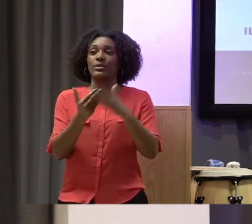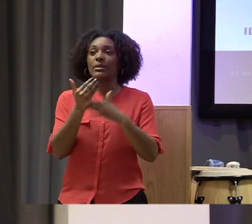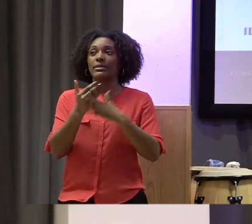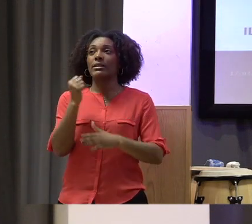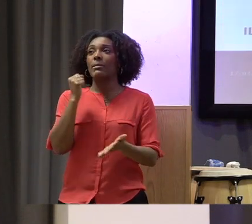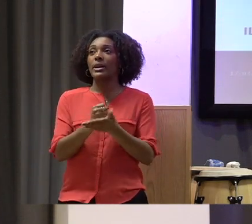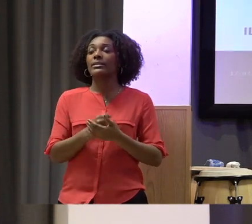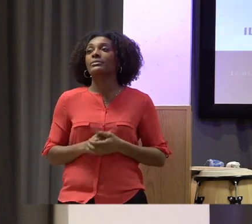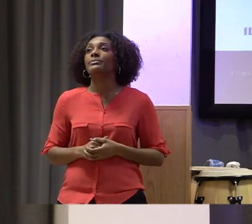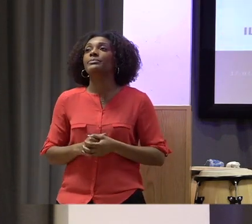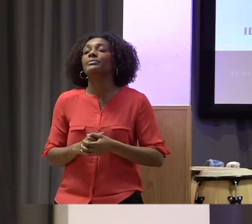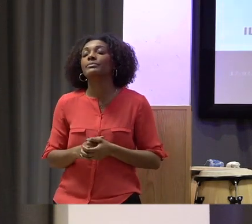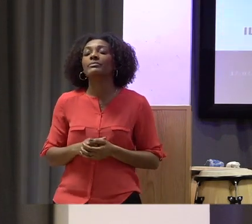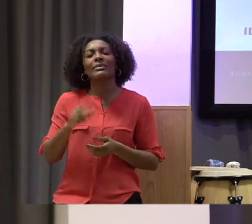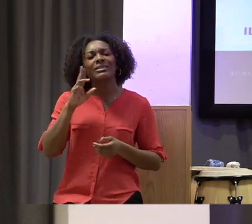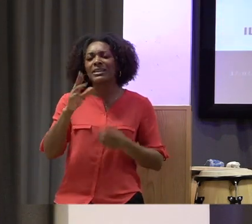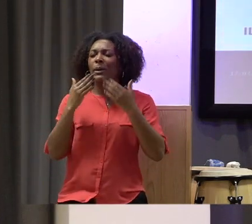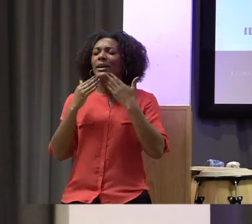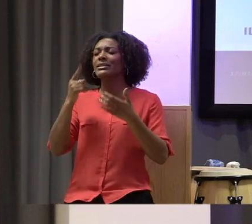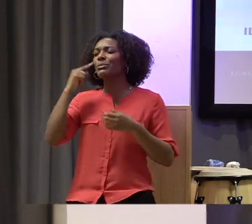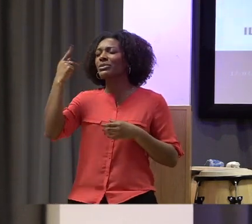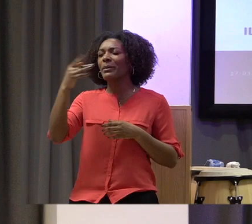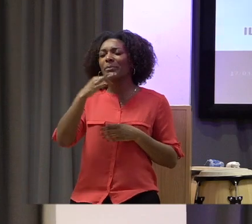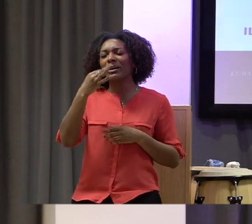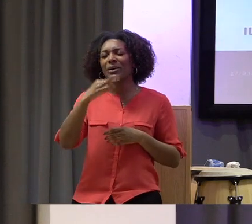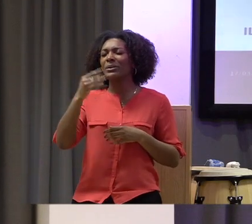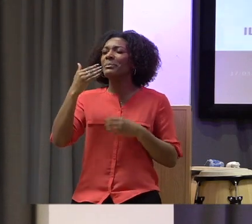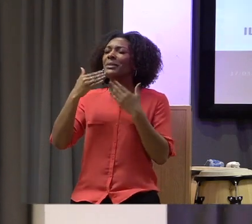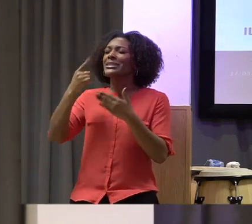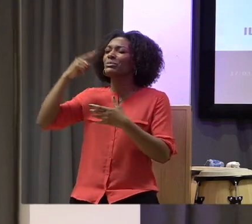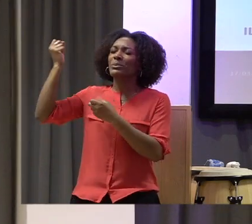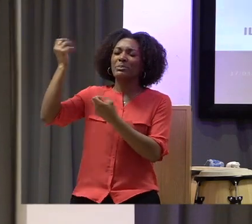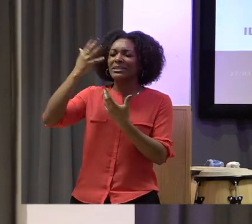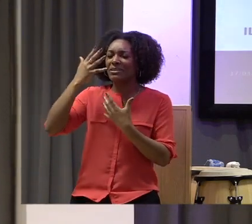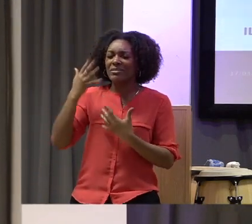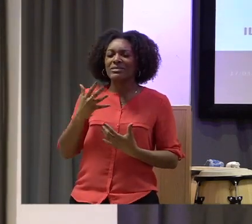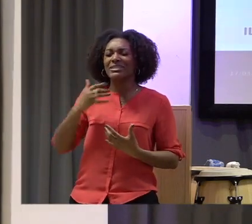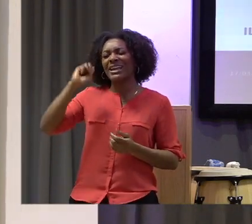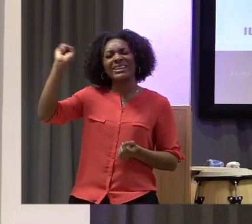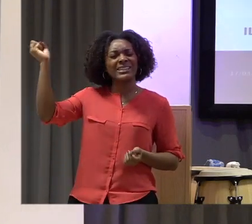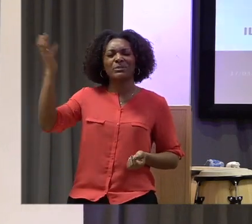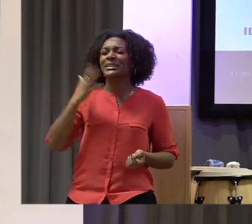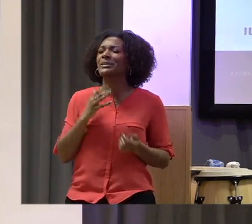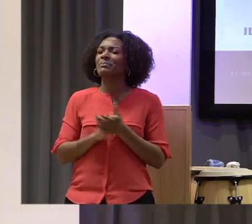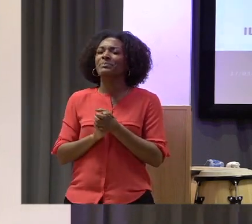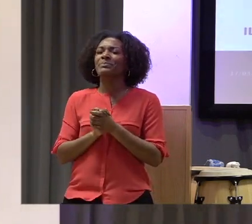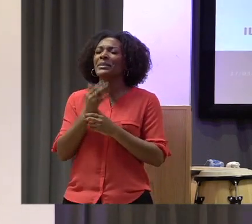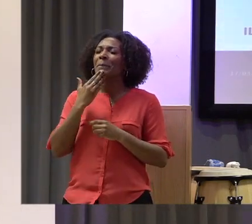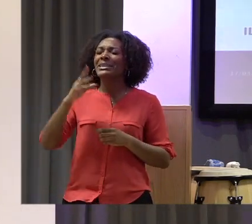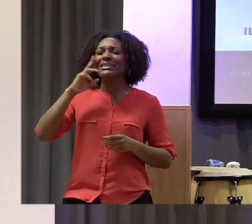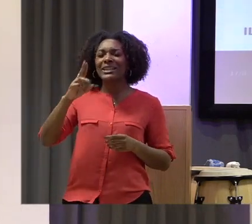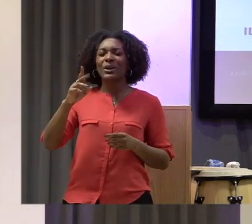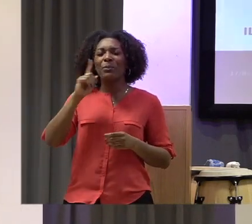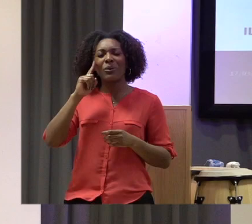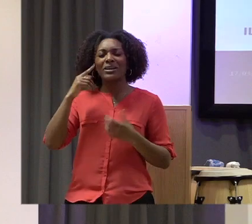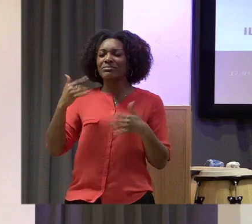pour ta parole. Merci pour ta présence. Merci pour le Saint-Esprit. Merci Seigneur parce que tu nous fais